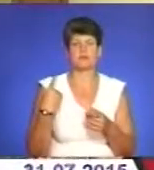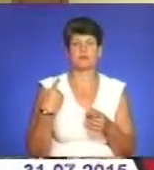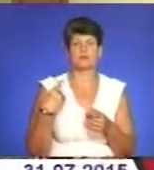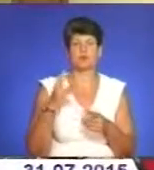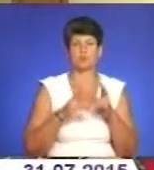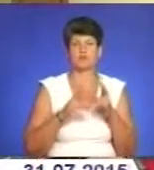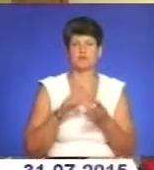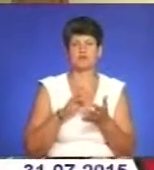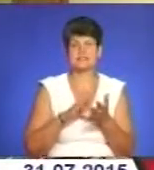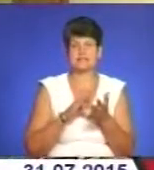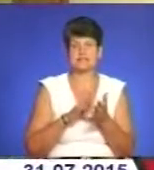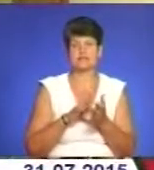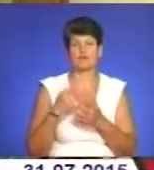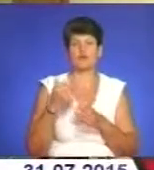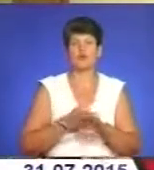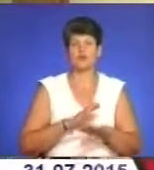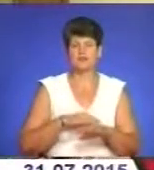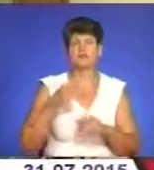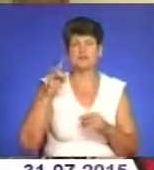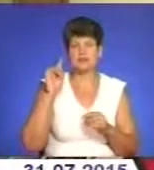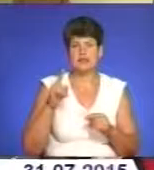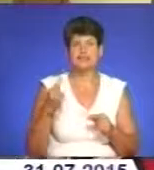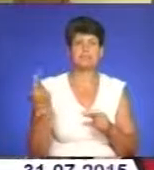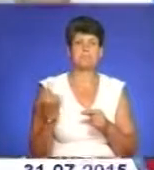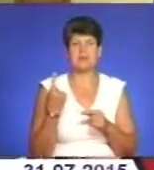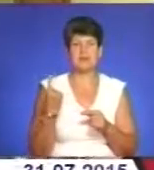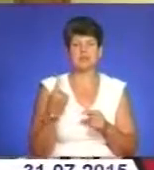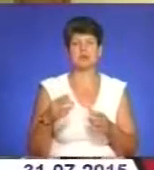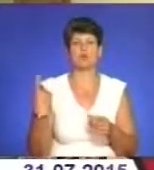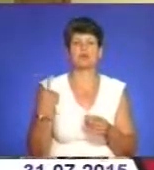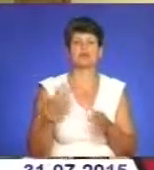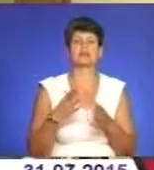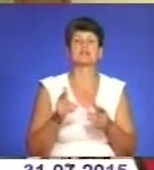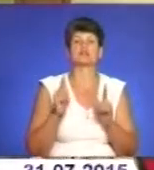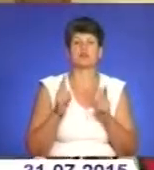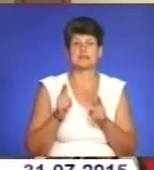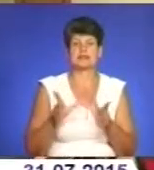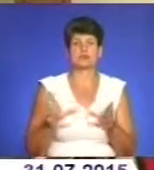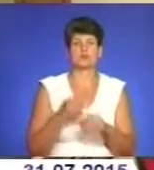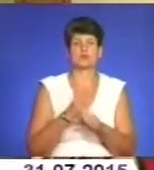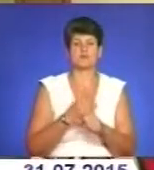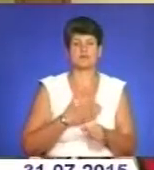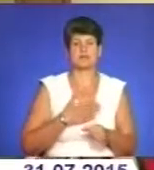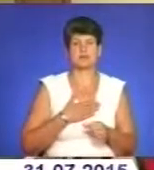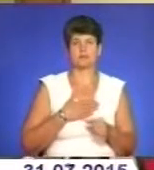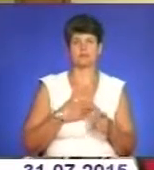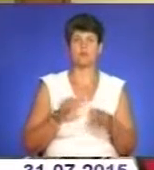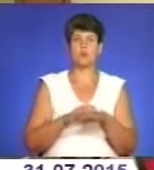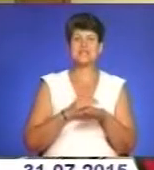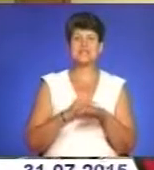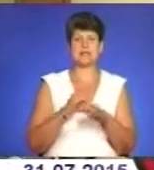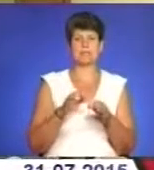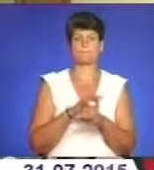напевно, знаєте. І найважливіше, що це перше воєводство, яке зголосилося працювати з нами в рамках гуманітарних проєктів,